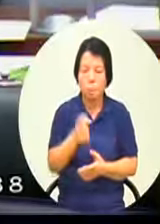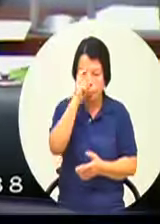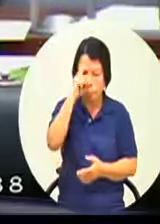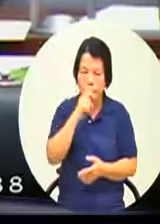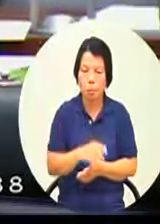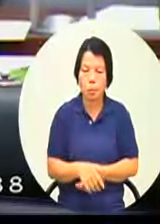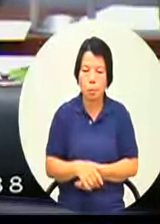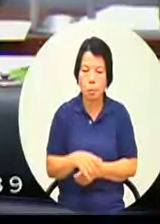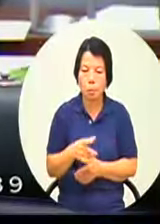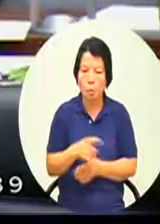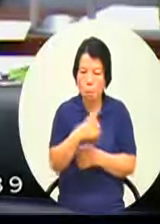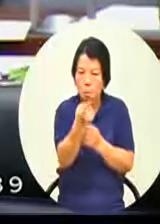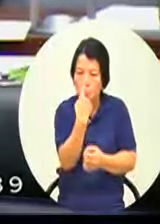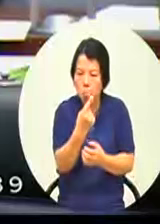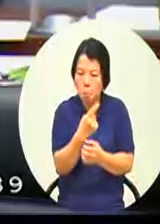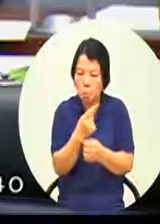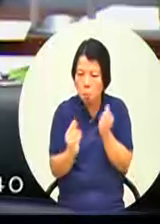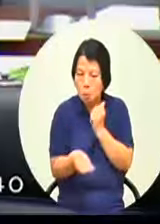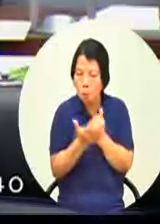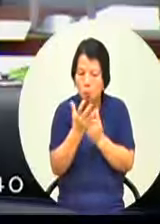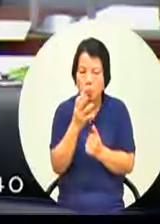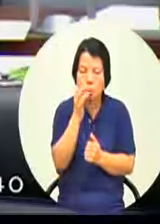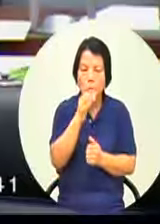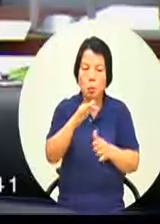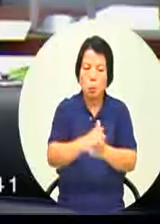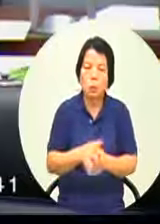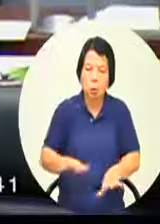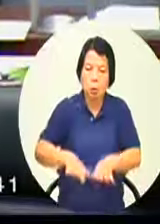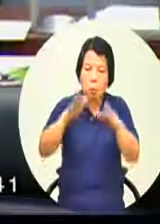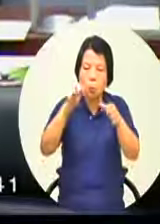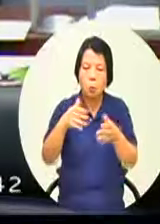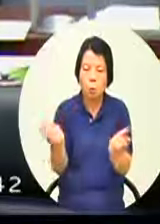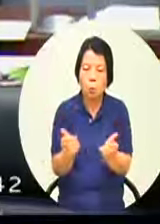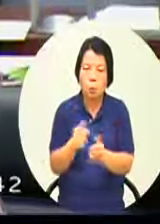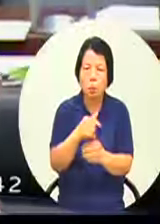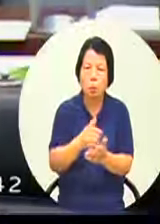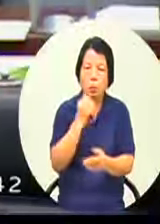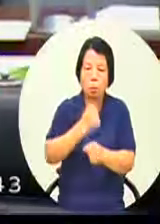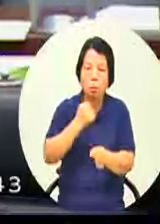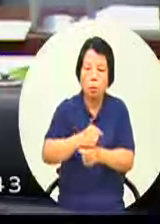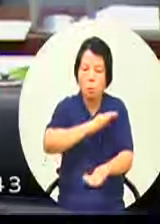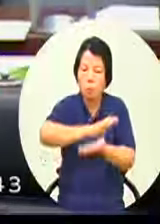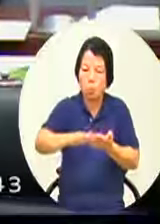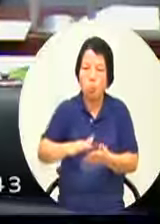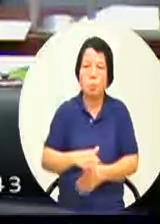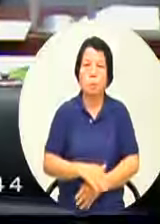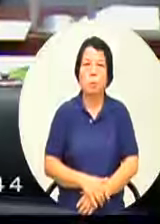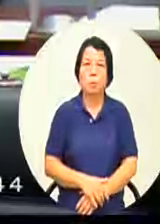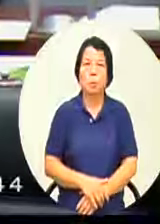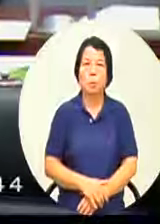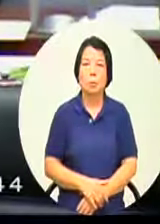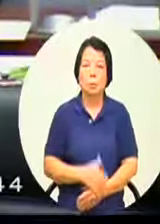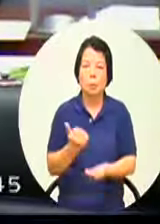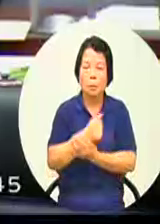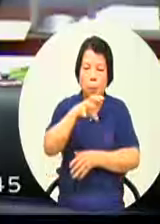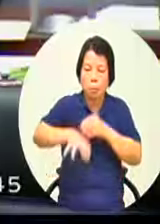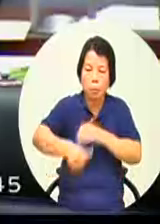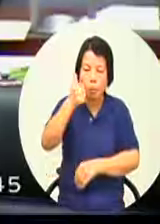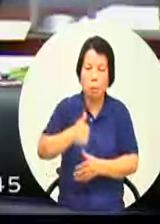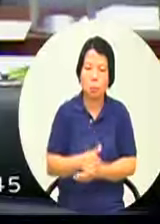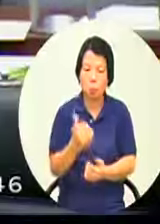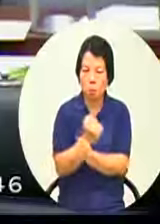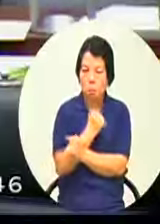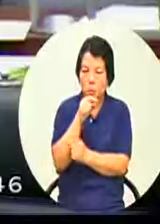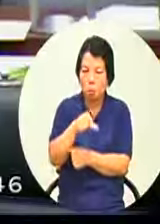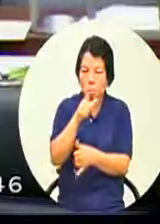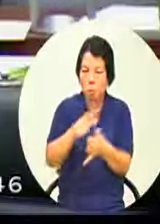找出原因，能够把这个积水的问题能够做一个解决的哈。那请局长你去注意这